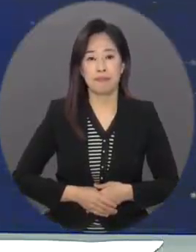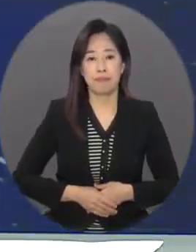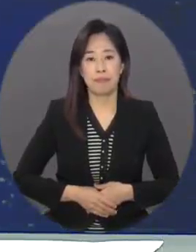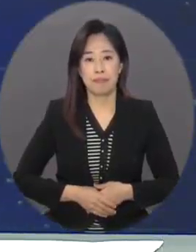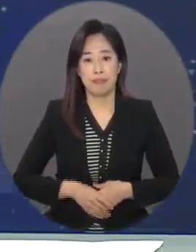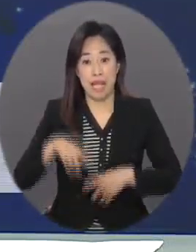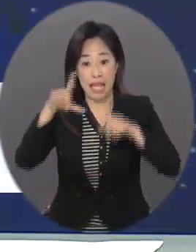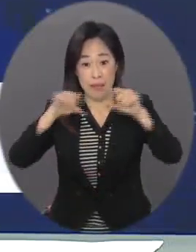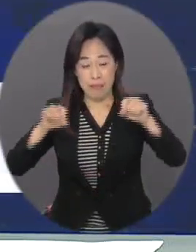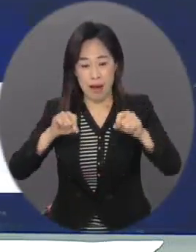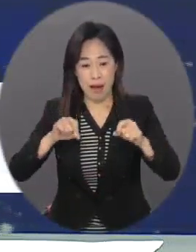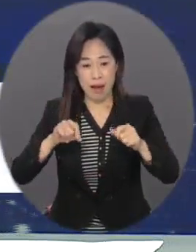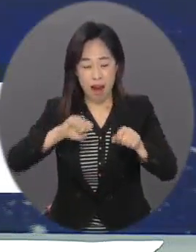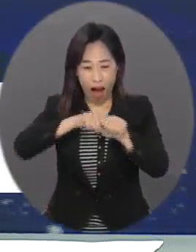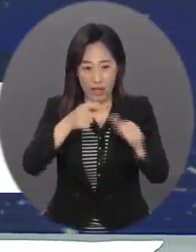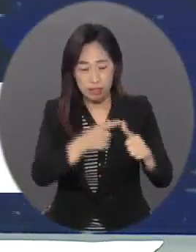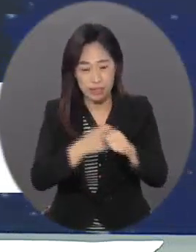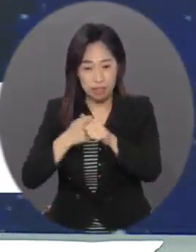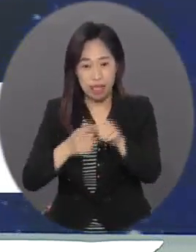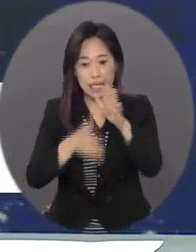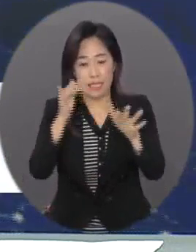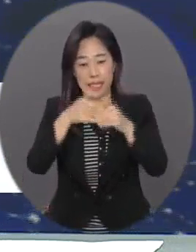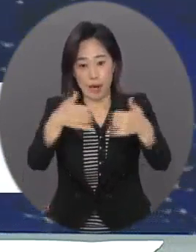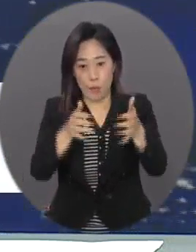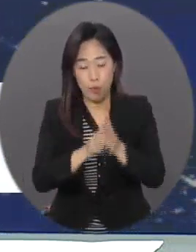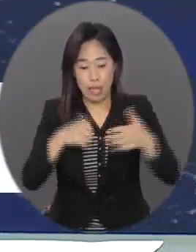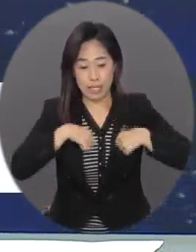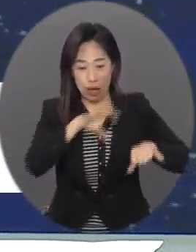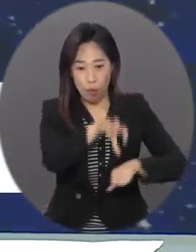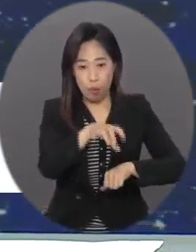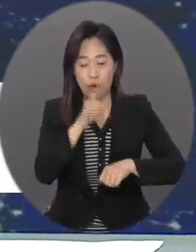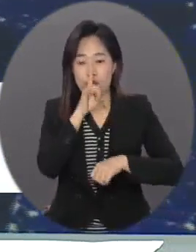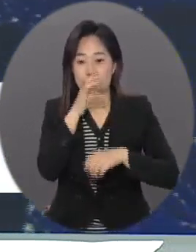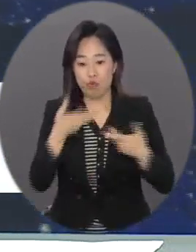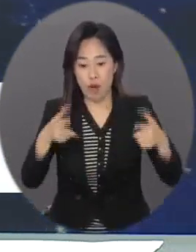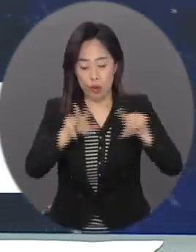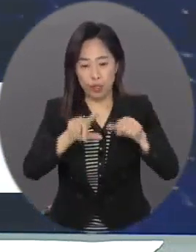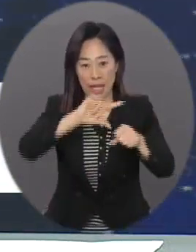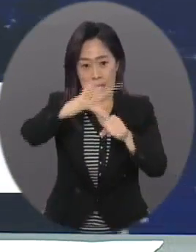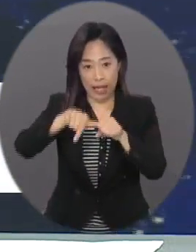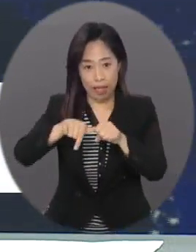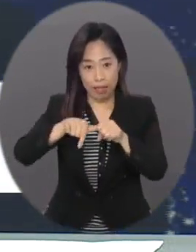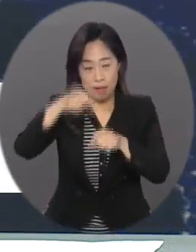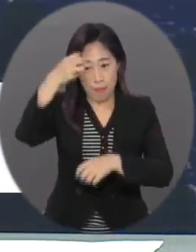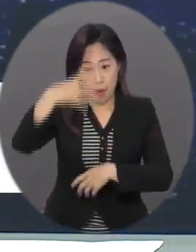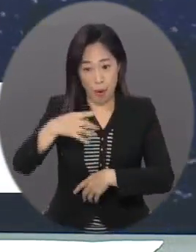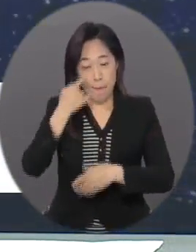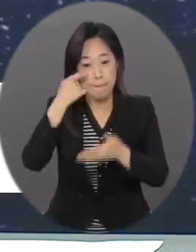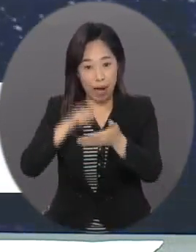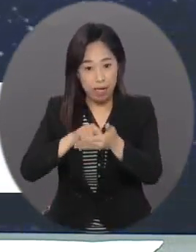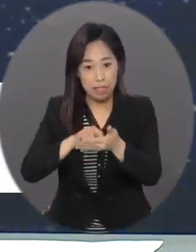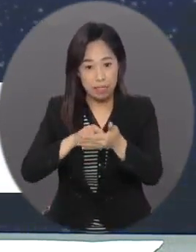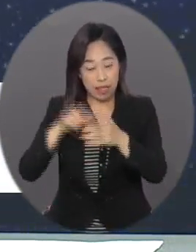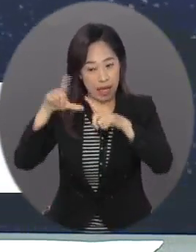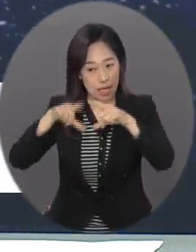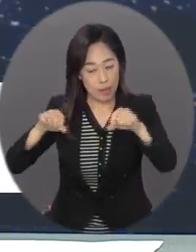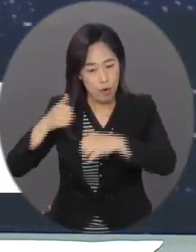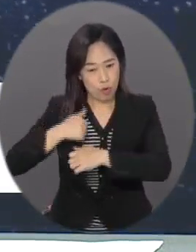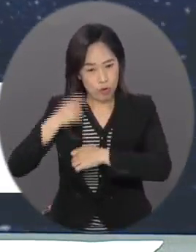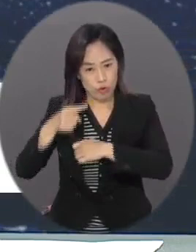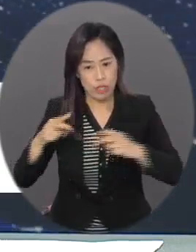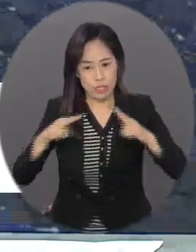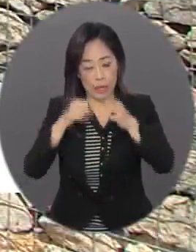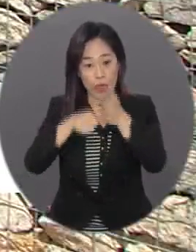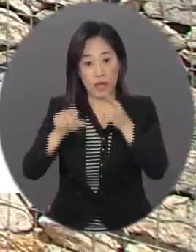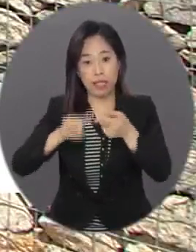일제 강제동원 시민 모임 이 쌍촌동 과 중앙 공원 일대에서 잇따라 발견된 일본군 추정 시설물에